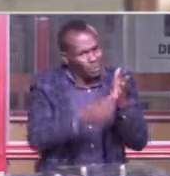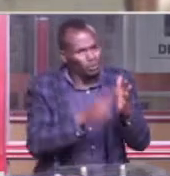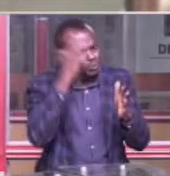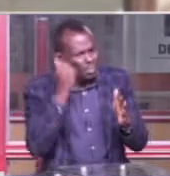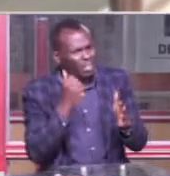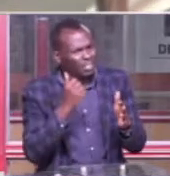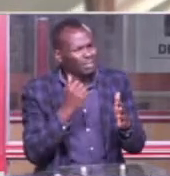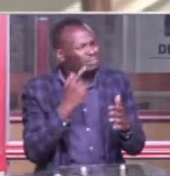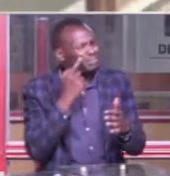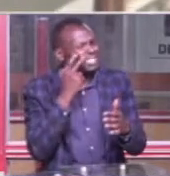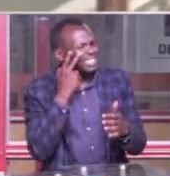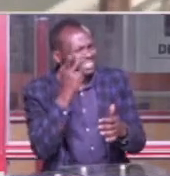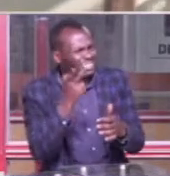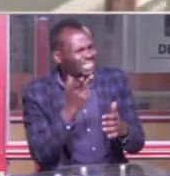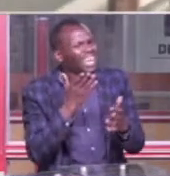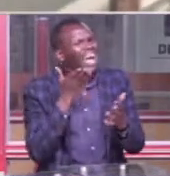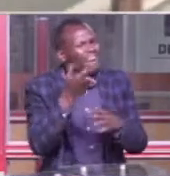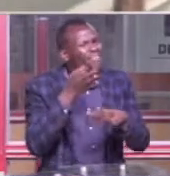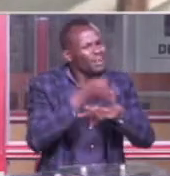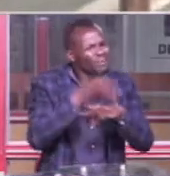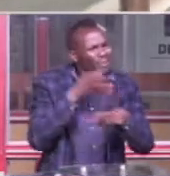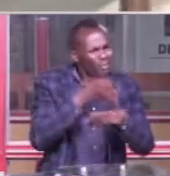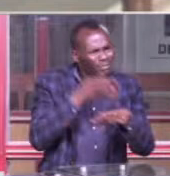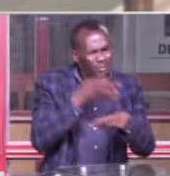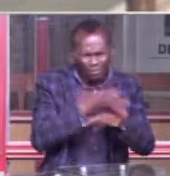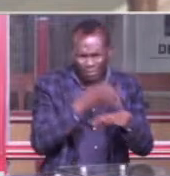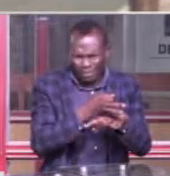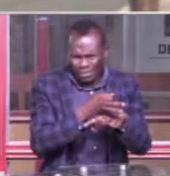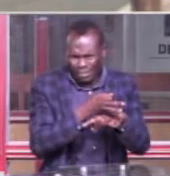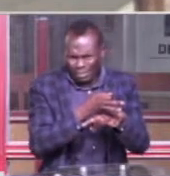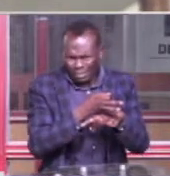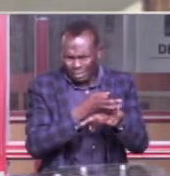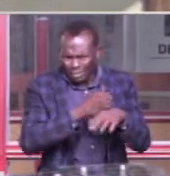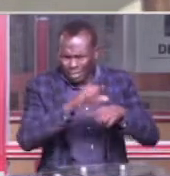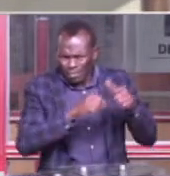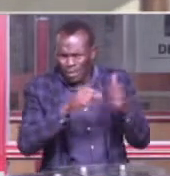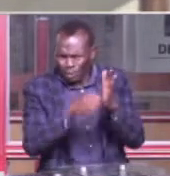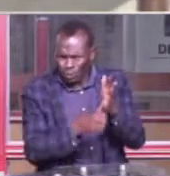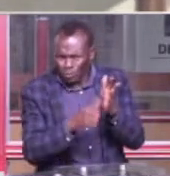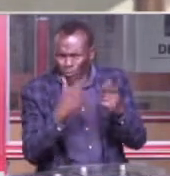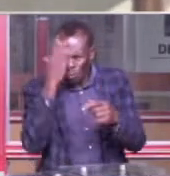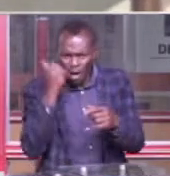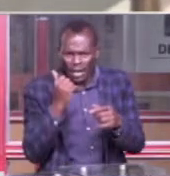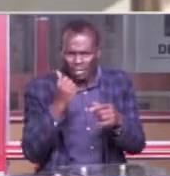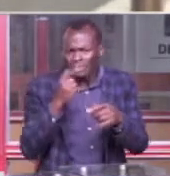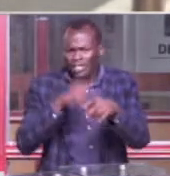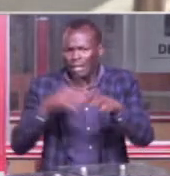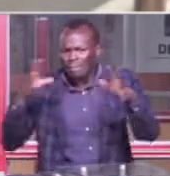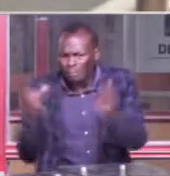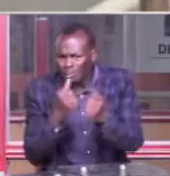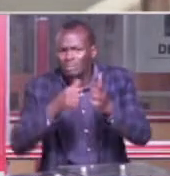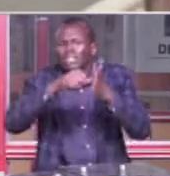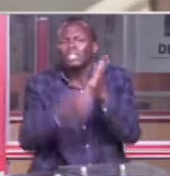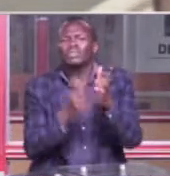oba omusango gwe bankwatira mulala naye wano mu kumpa kusapa kusa era bansuddeko gwa mungu